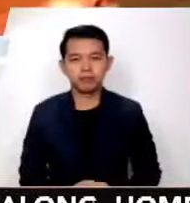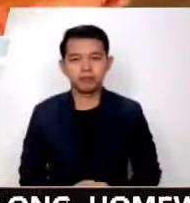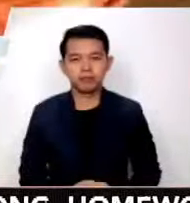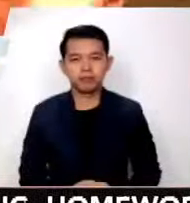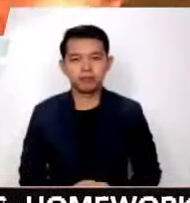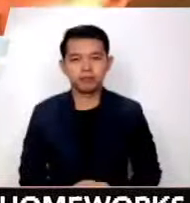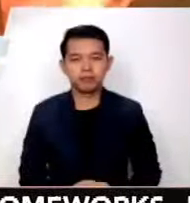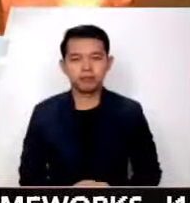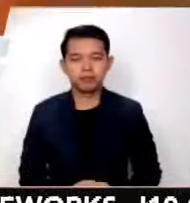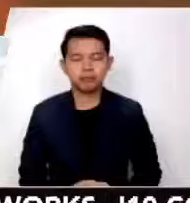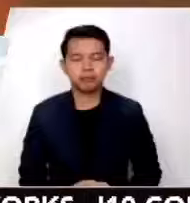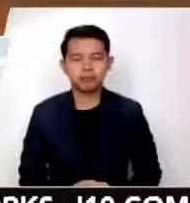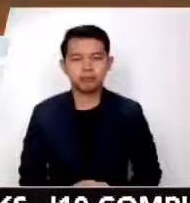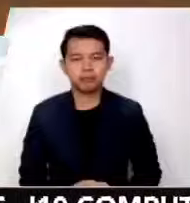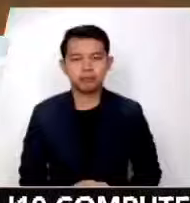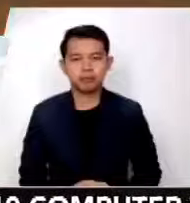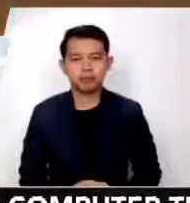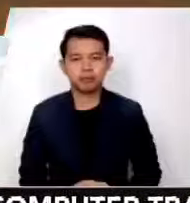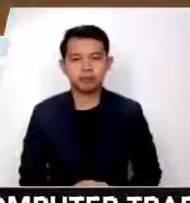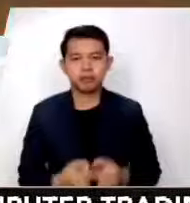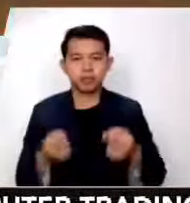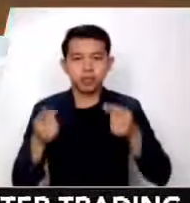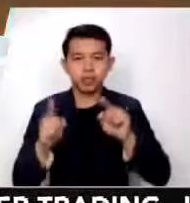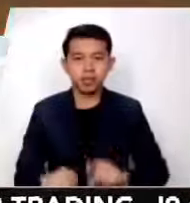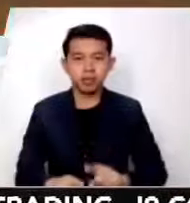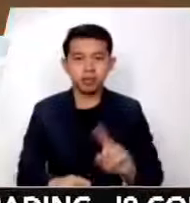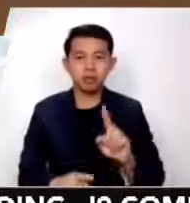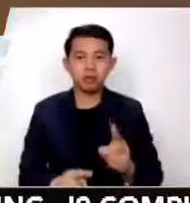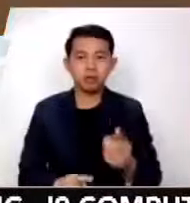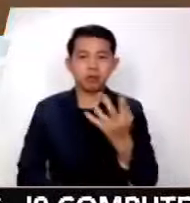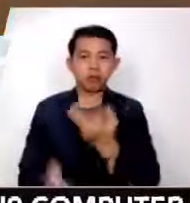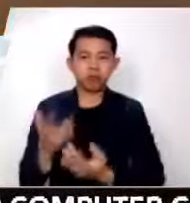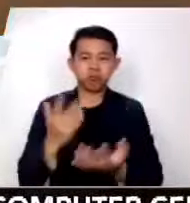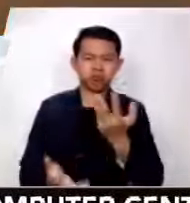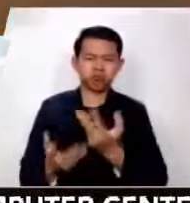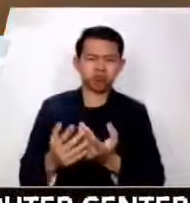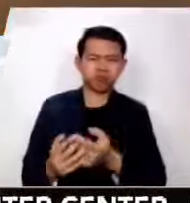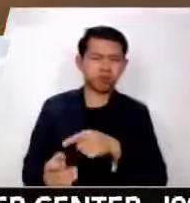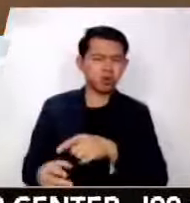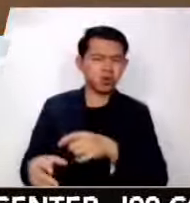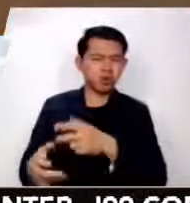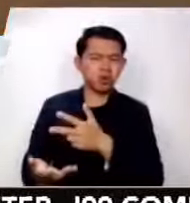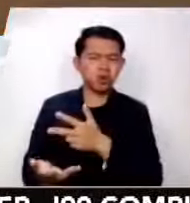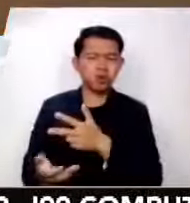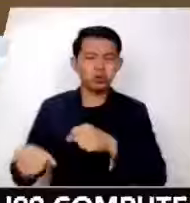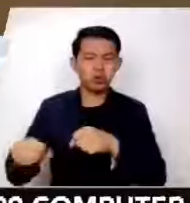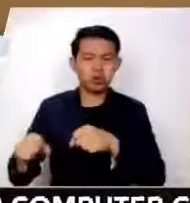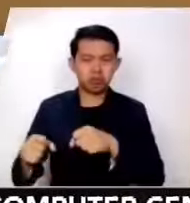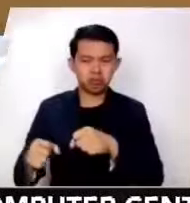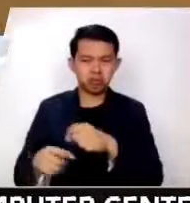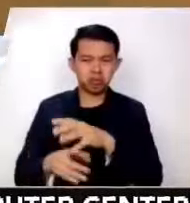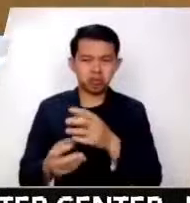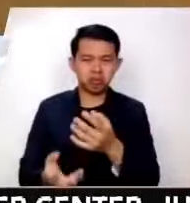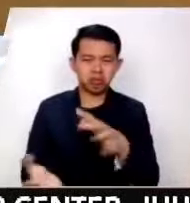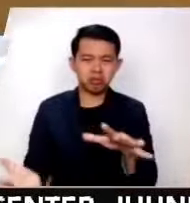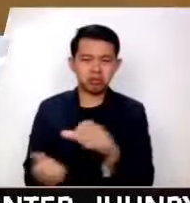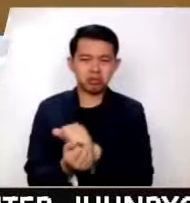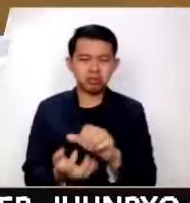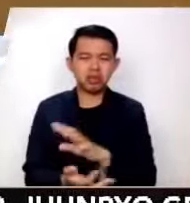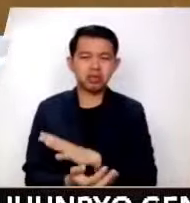Nilamon ng apoy ang motorsiklong yan sa Greece. Natupok din ang ilang bahay at ari-arian. Nagpatupad na ng